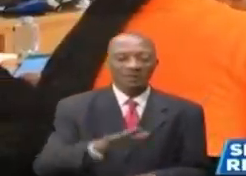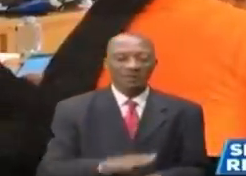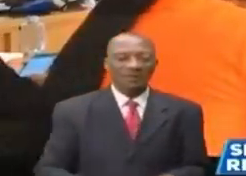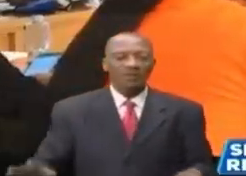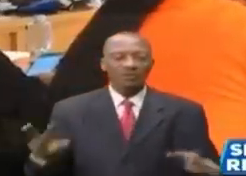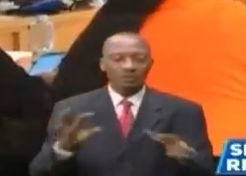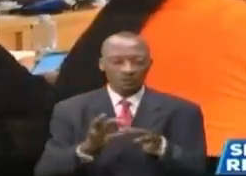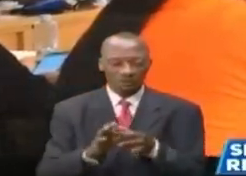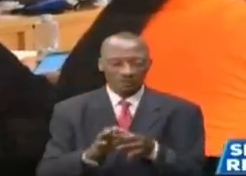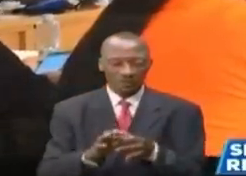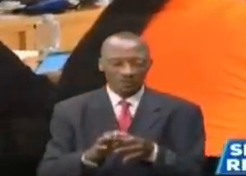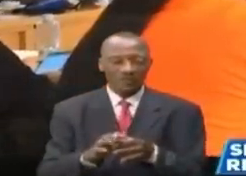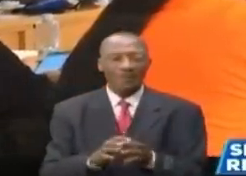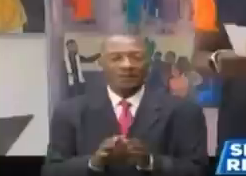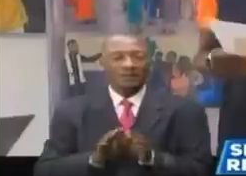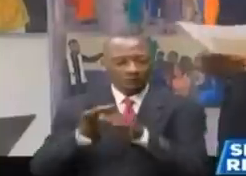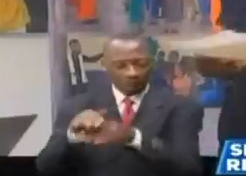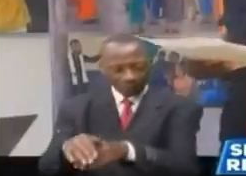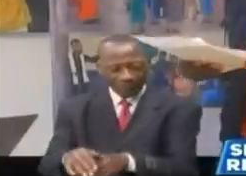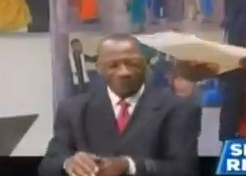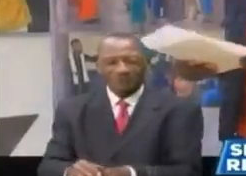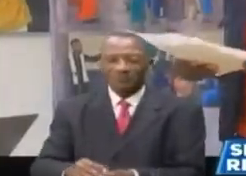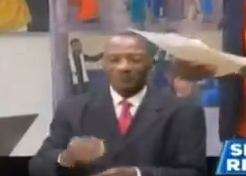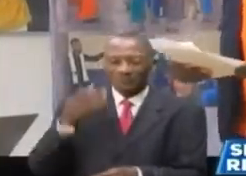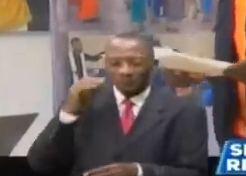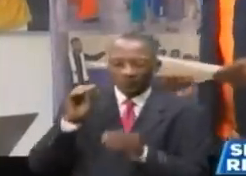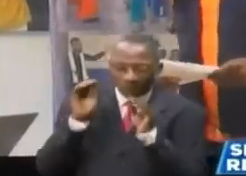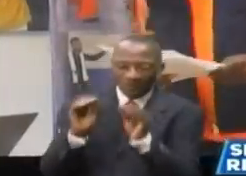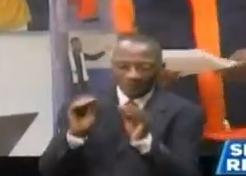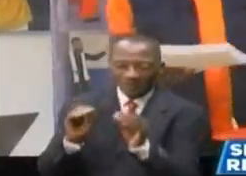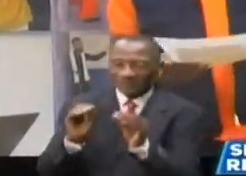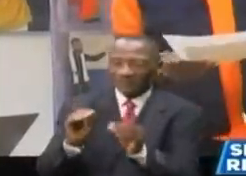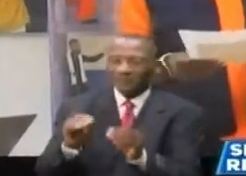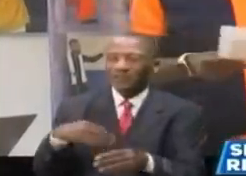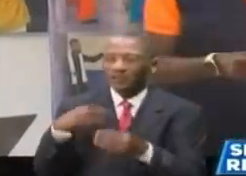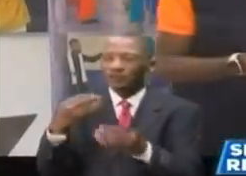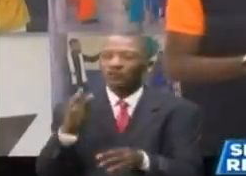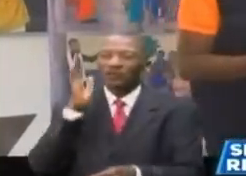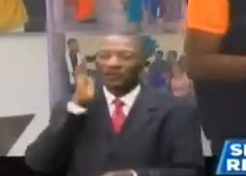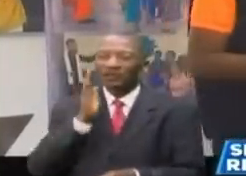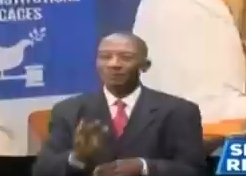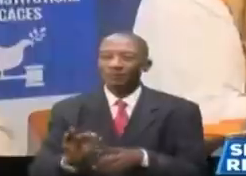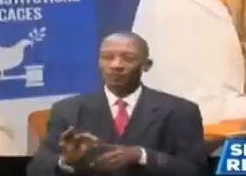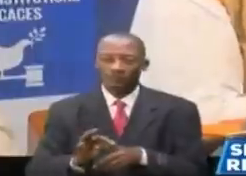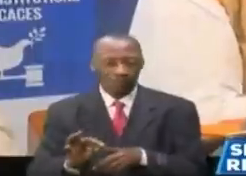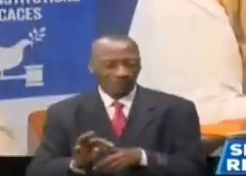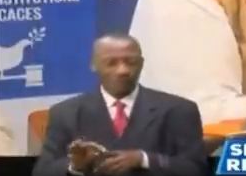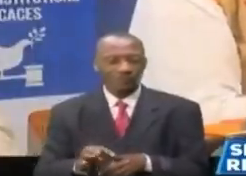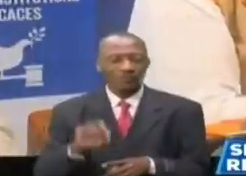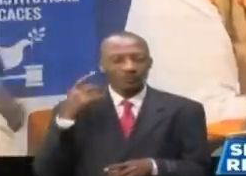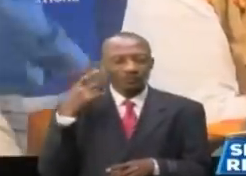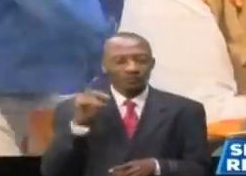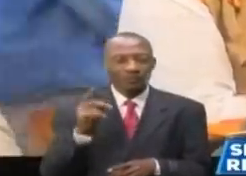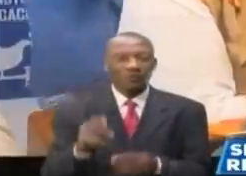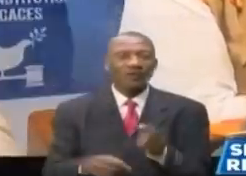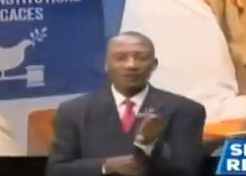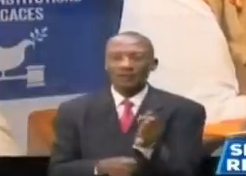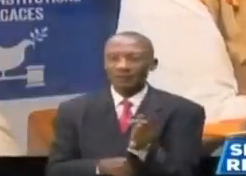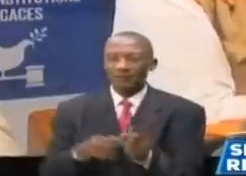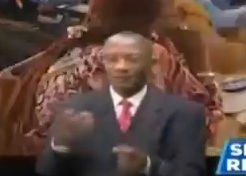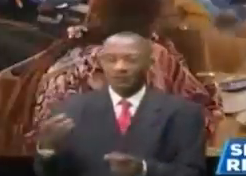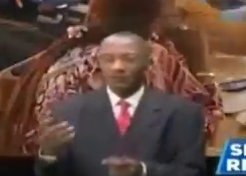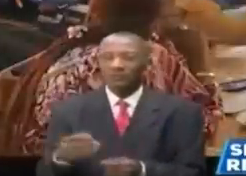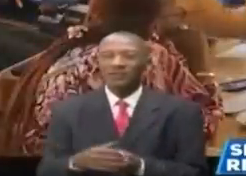permanents interagences depuis juin 2023 pour répondre aux besoins des déplacés dans la partie est de